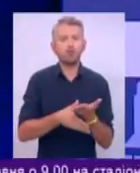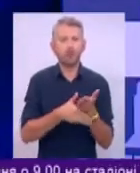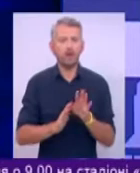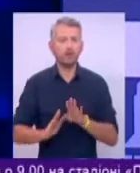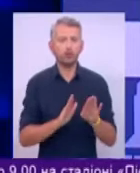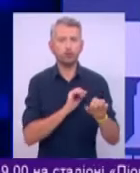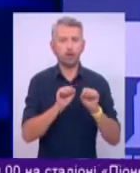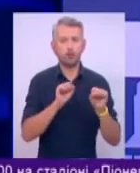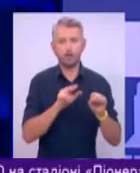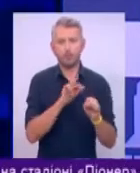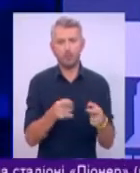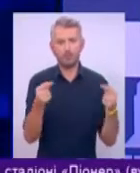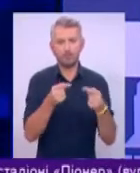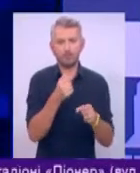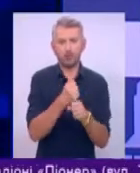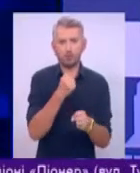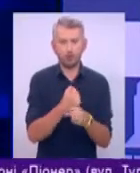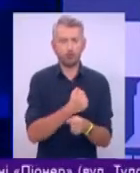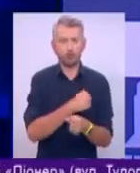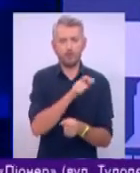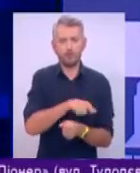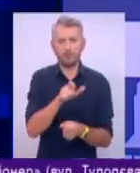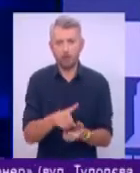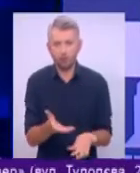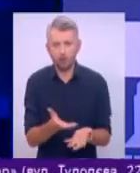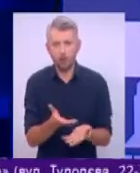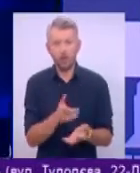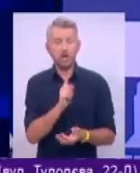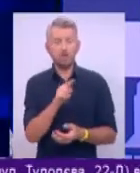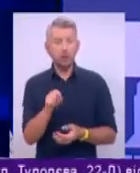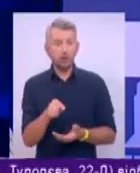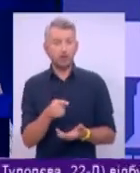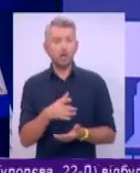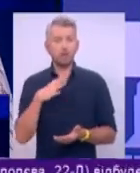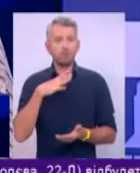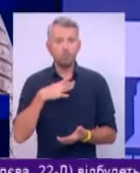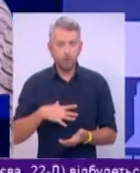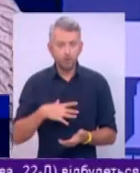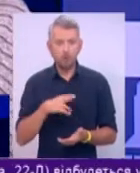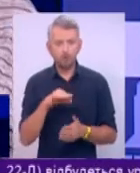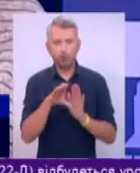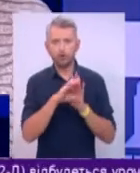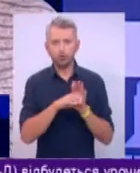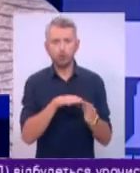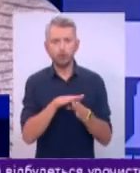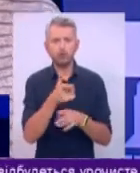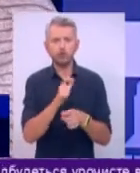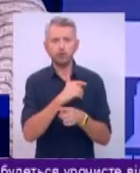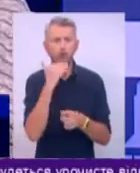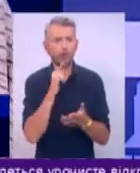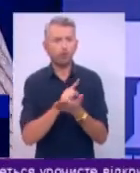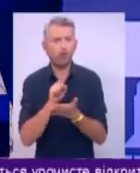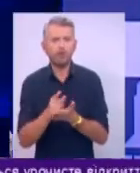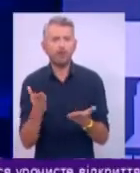заступника командира по певному по роботі з особовим складом. Mm-hmm. Да, відповідно, вони мусять по статуту виконувати дуже багато обов'язків,